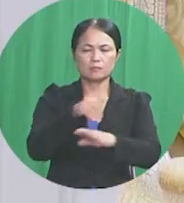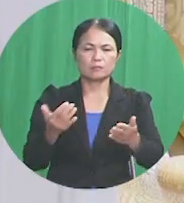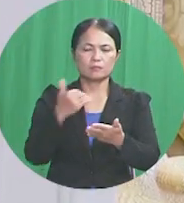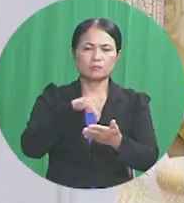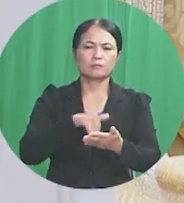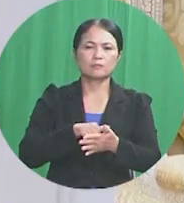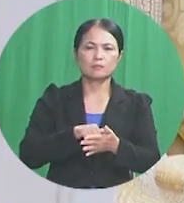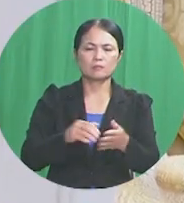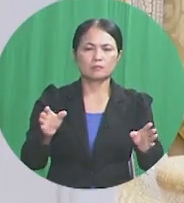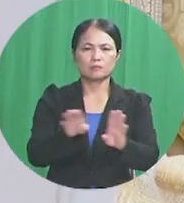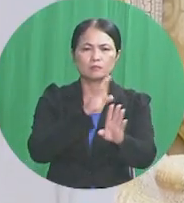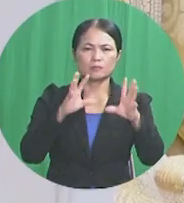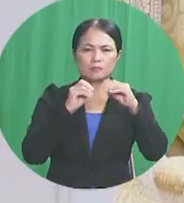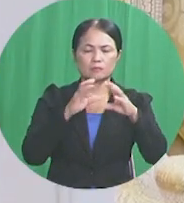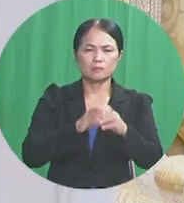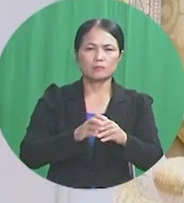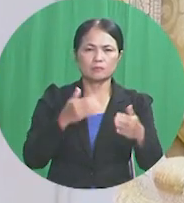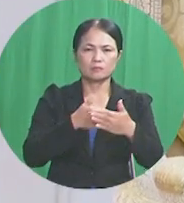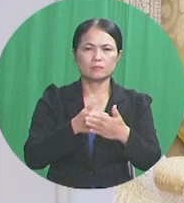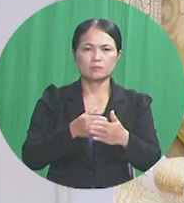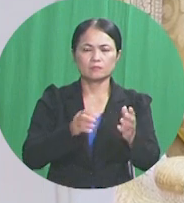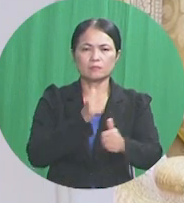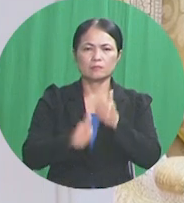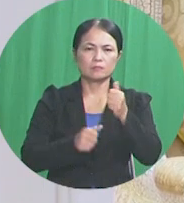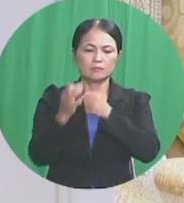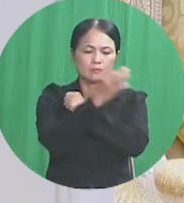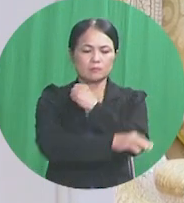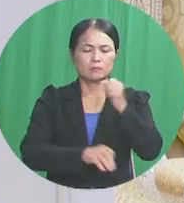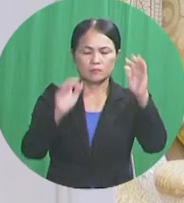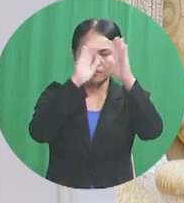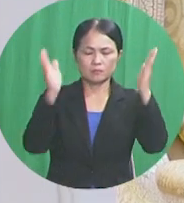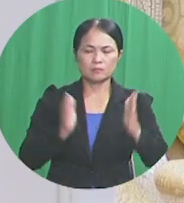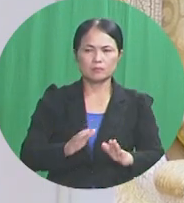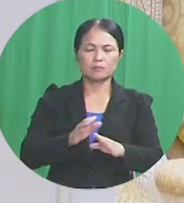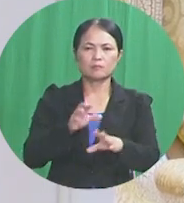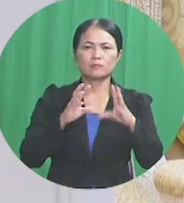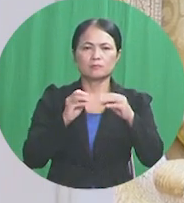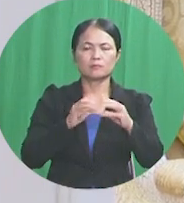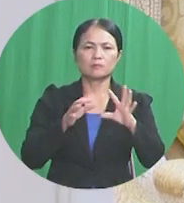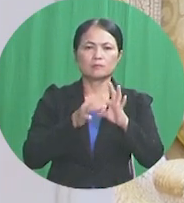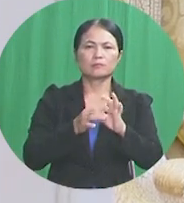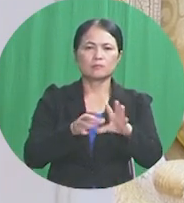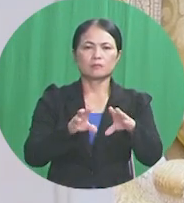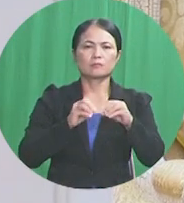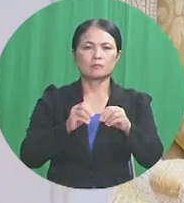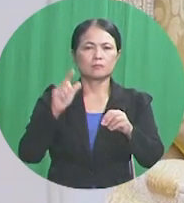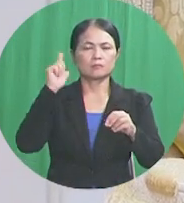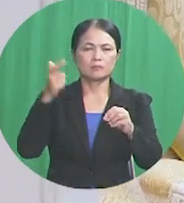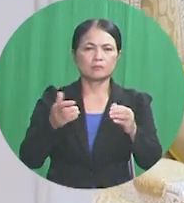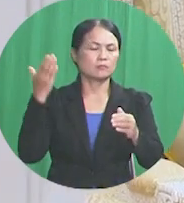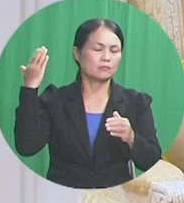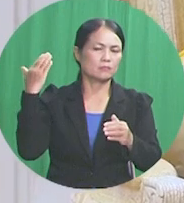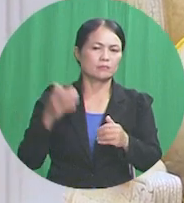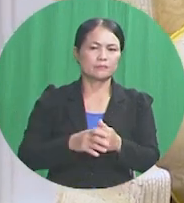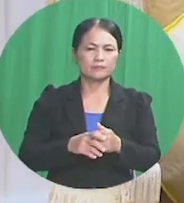ញនិងបើកកិច្ចប្រជុំដោយផ្ទាល់របស់រដ្ឋមន្ត្រីការបរទេសអាស៊ាននិងកិច្ចប្រជុំពាក់ព័ន្ធទទួលបានជោគជ័យកន្លងម